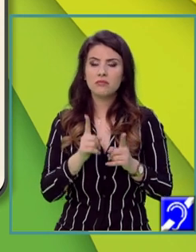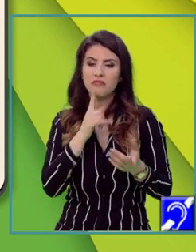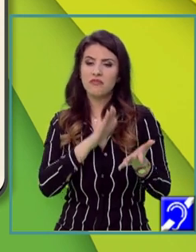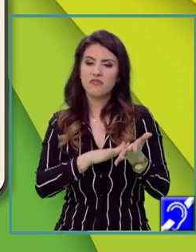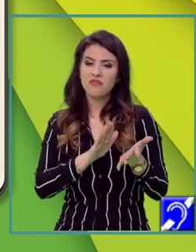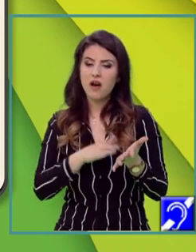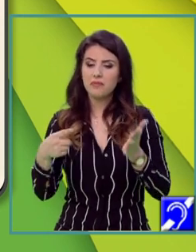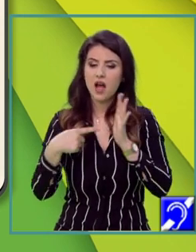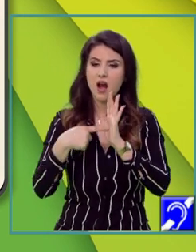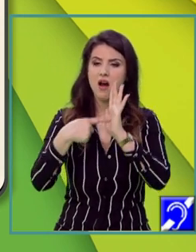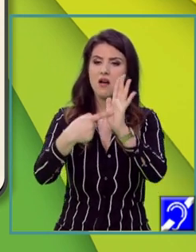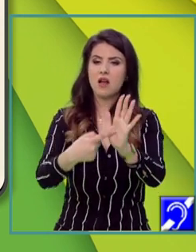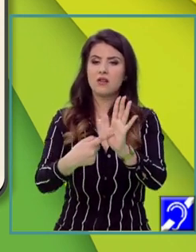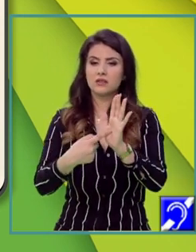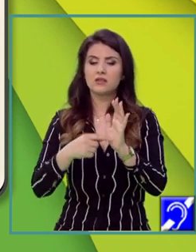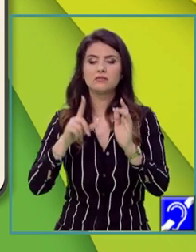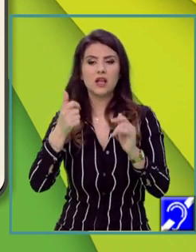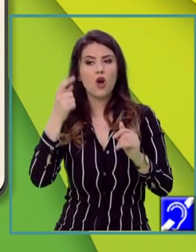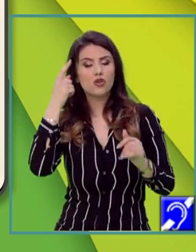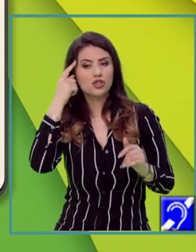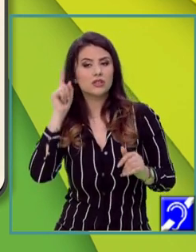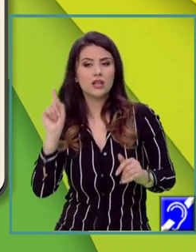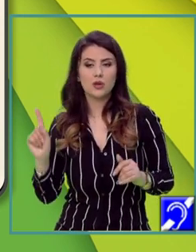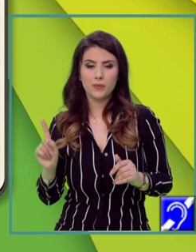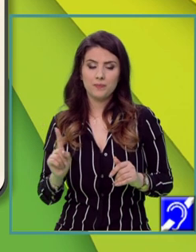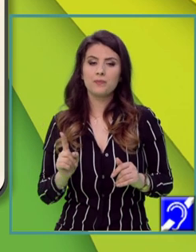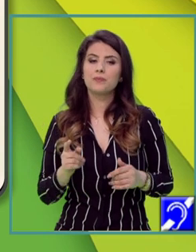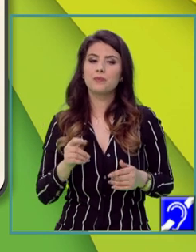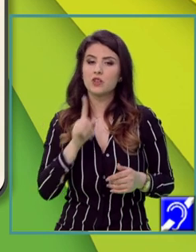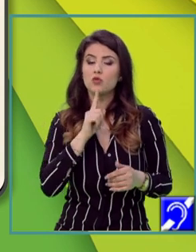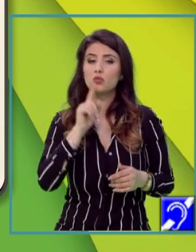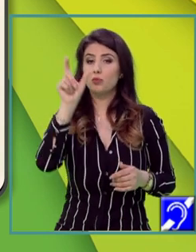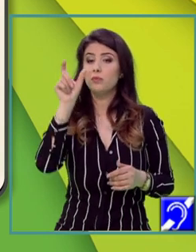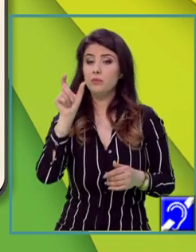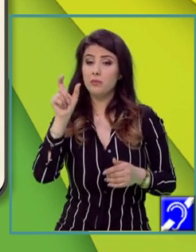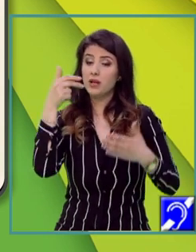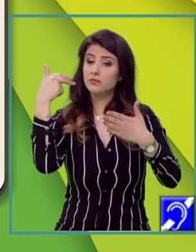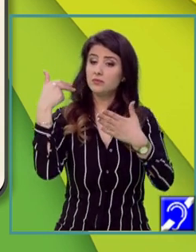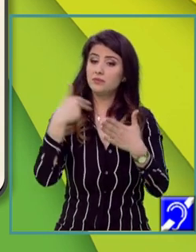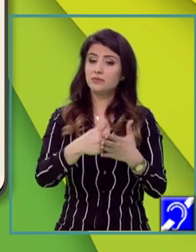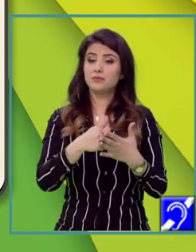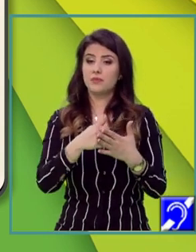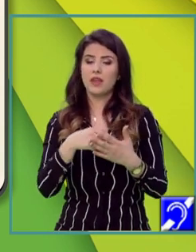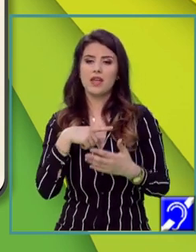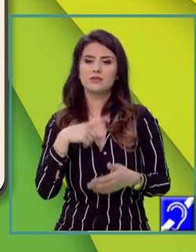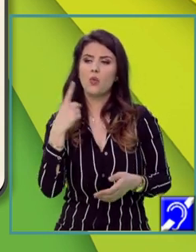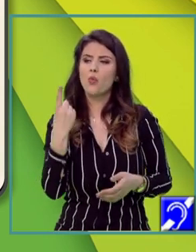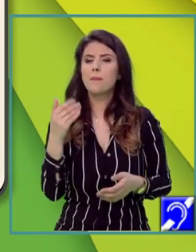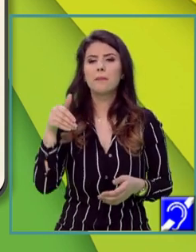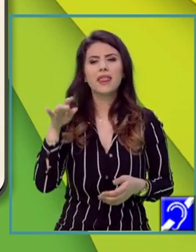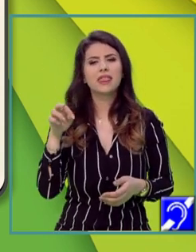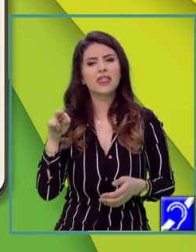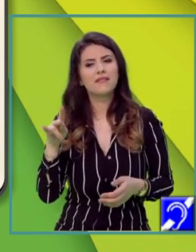în conștiință a protagonistului de altfel chiar titlul romanului reprezintă o metaforă pentru